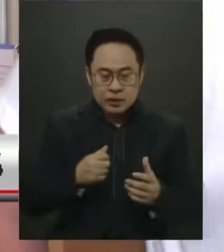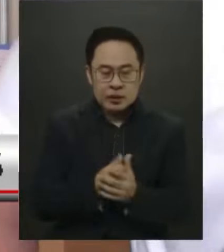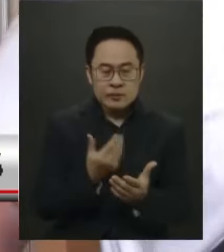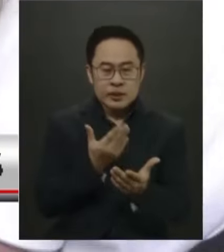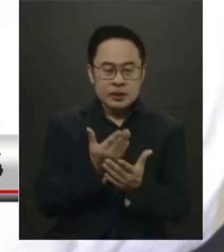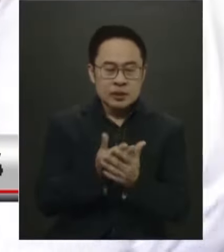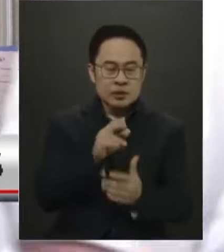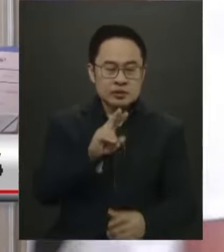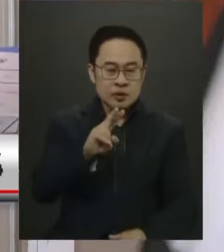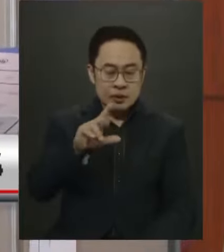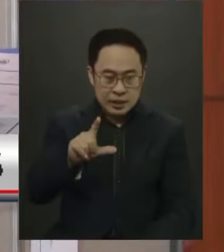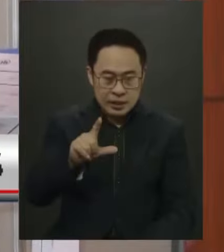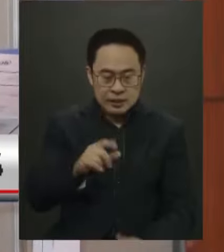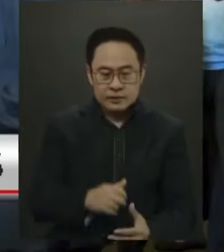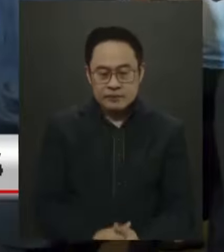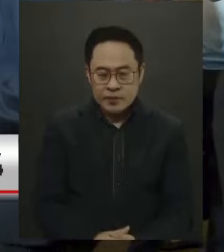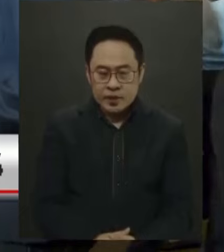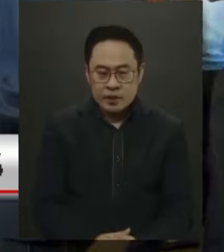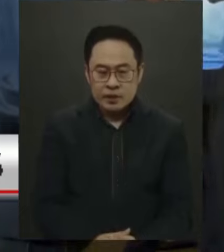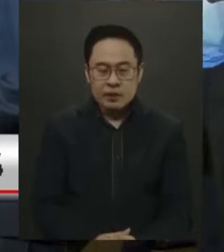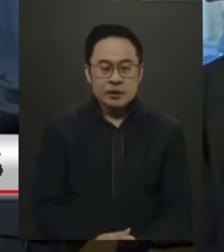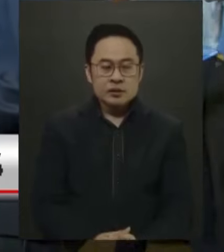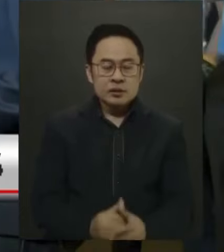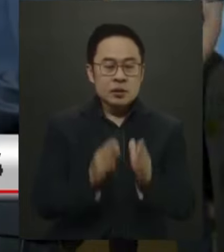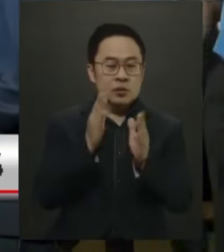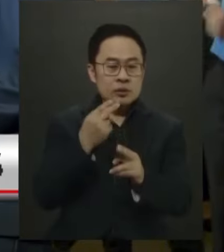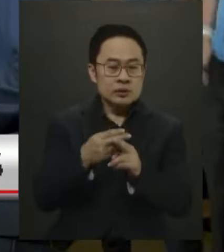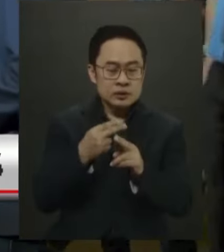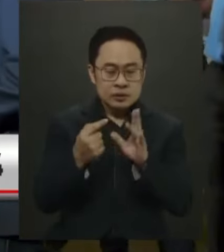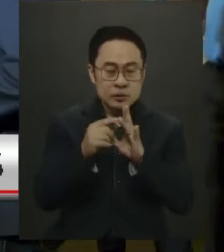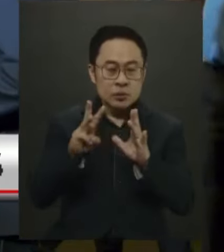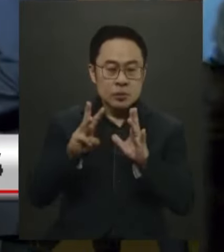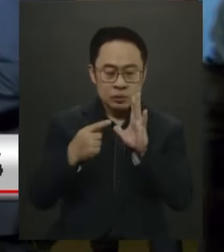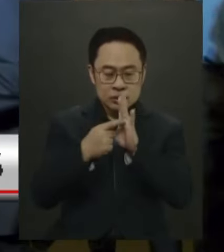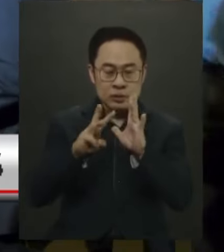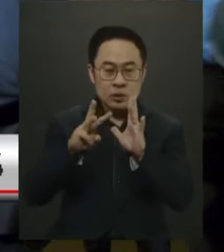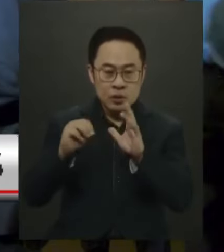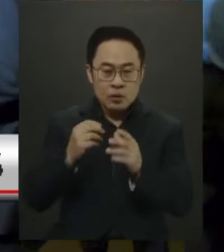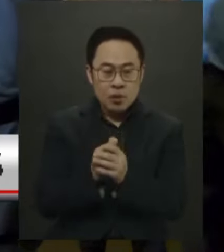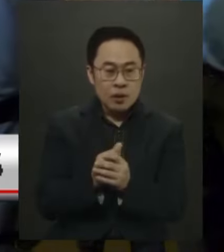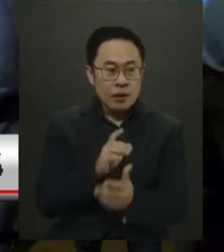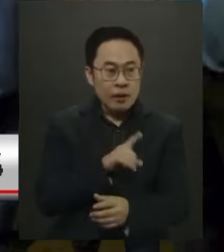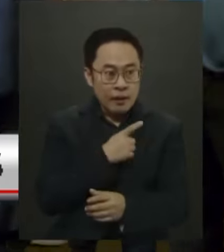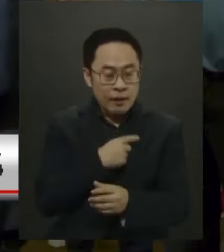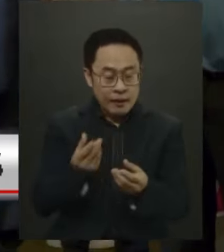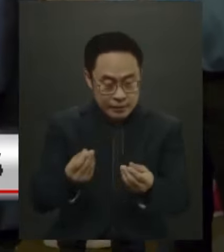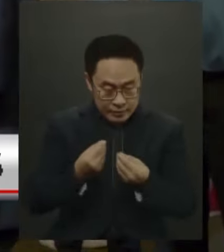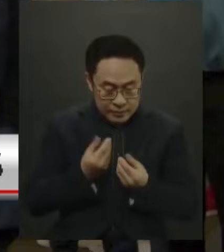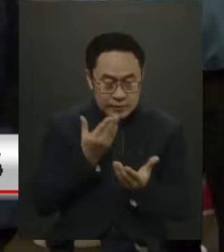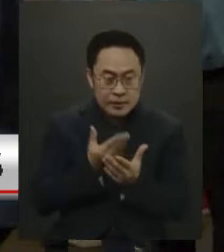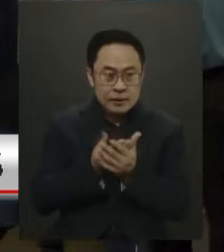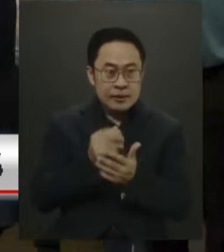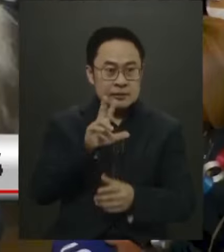าทซึ่งพี่แววสายสุนีจนะนะคะกล่าวว่าเซอร์ไพรส์มากที่ได้เงินรางวัลจากผู้สนับสนุนที่อยู่เบื้องหลัง